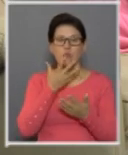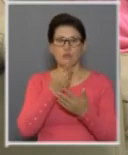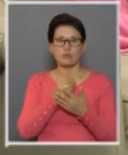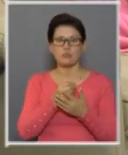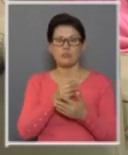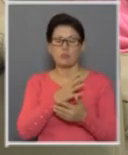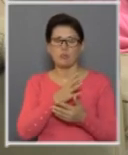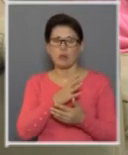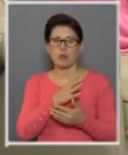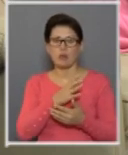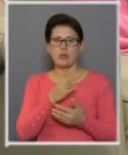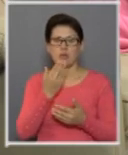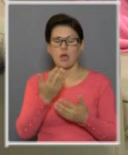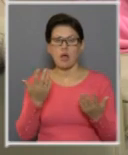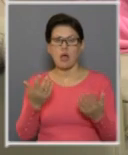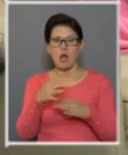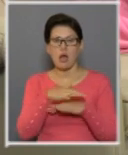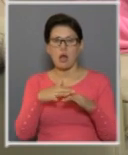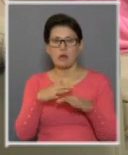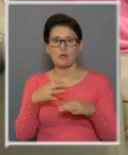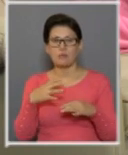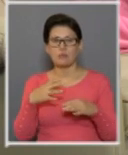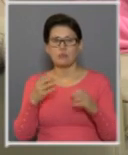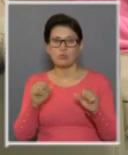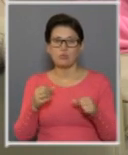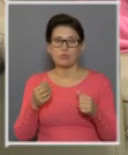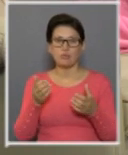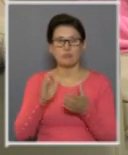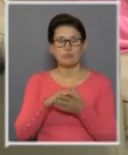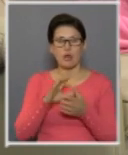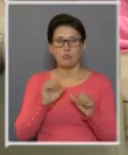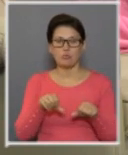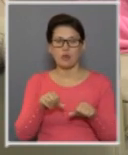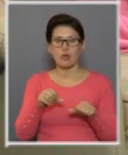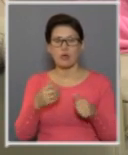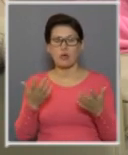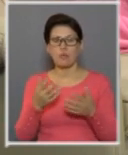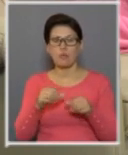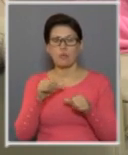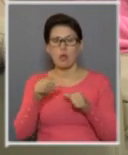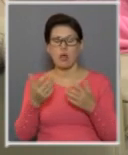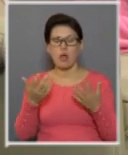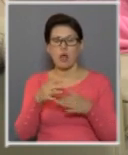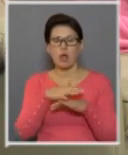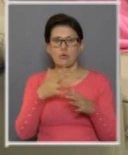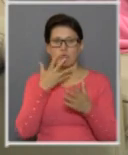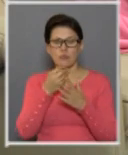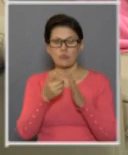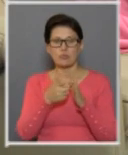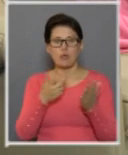жолы бар дегендей. Енді сен халықты неңмен таныстыра аласың және неңмен ерекшелене аласың? Халықты өзіңе қалай